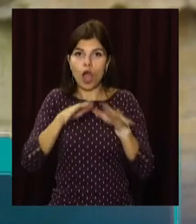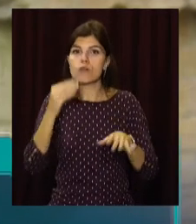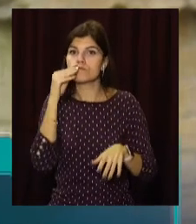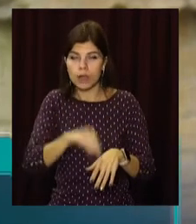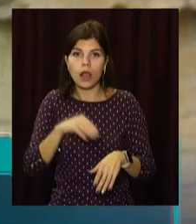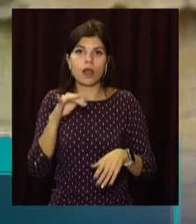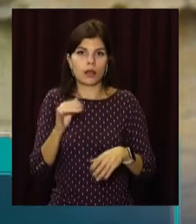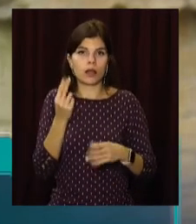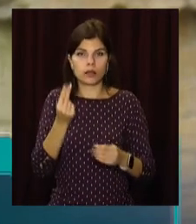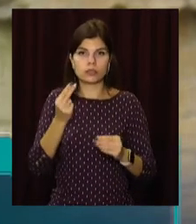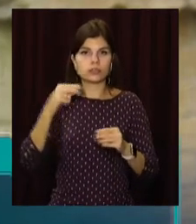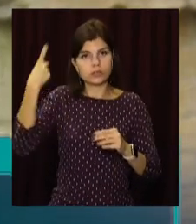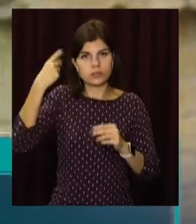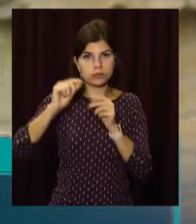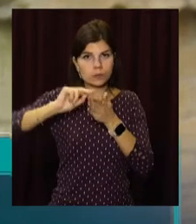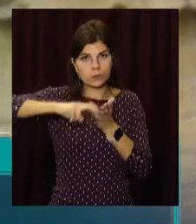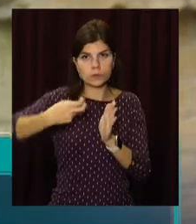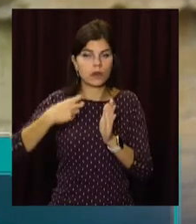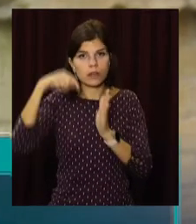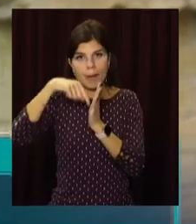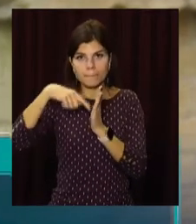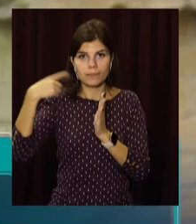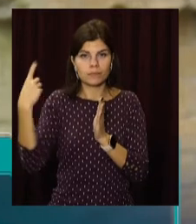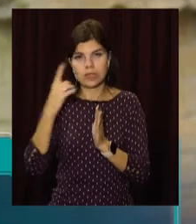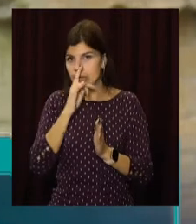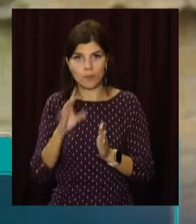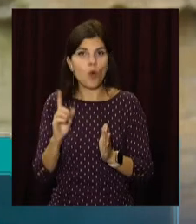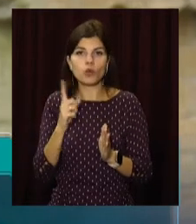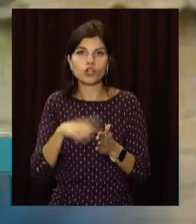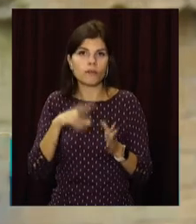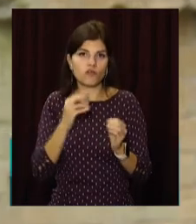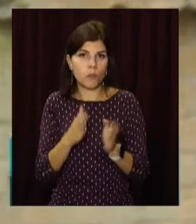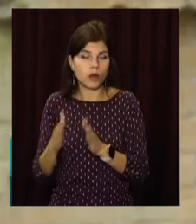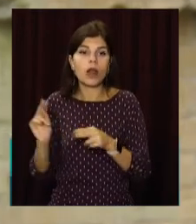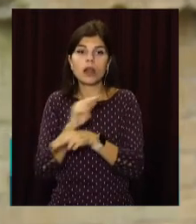чердачного приміщення 7 під'їздів. Виконані ремонти на 95%.